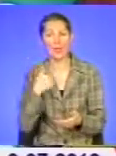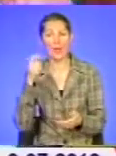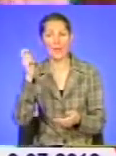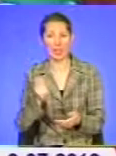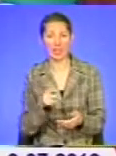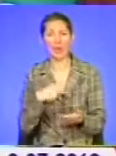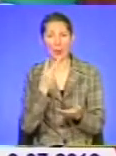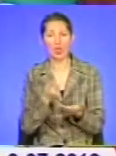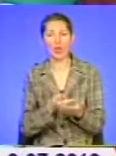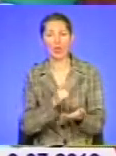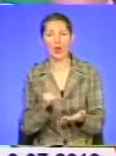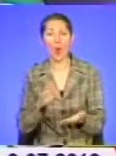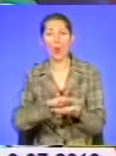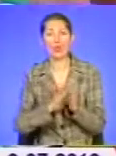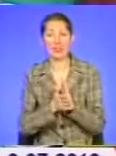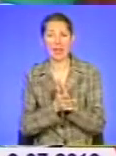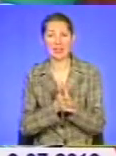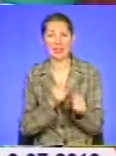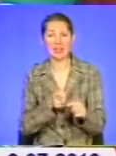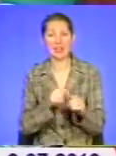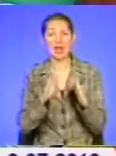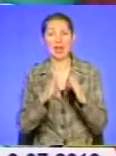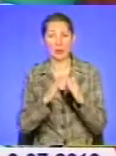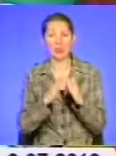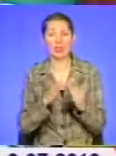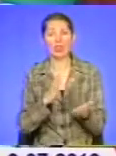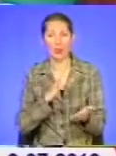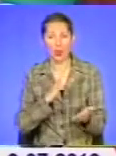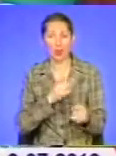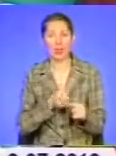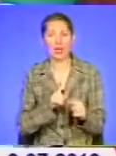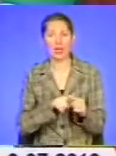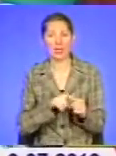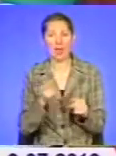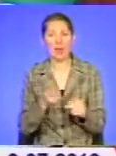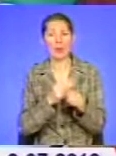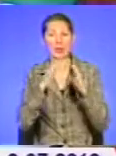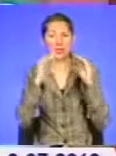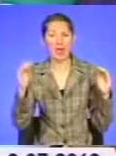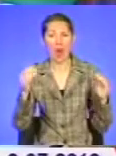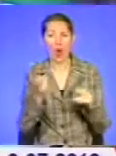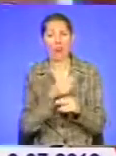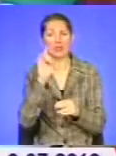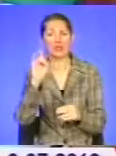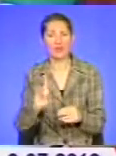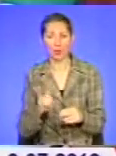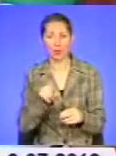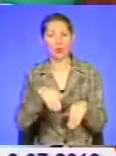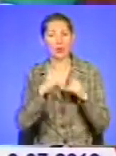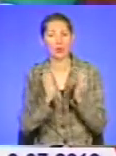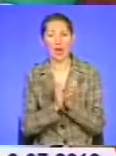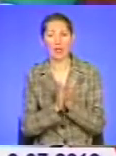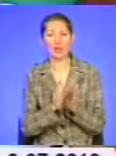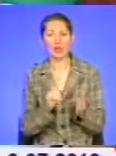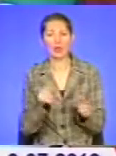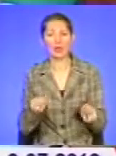і подивився, в якому стані і це приміщення знаходилось, і оце без даху, без вікон, тут взагалі щось